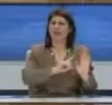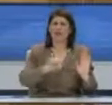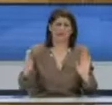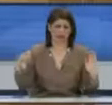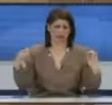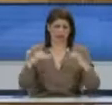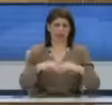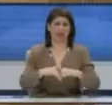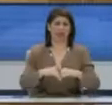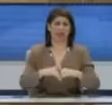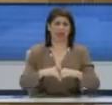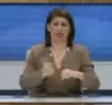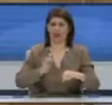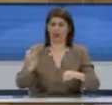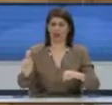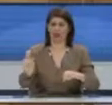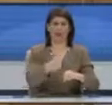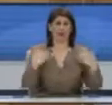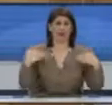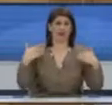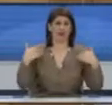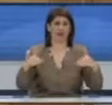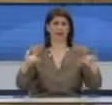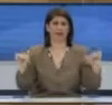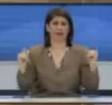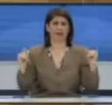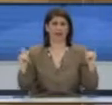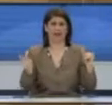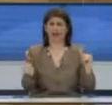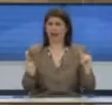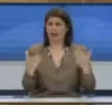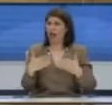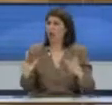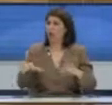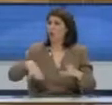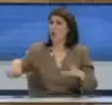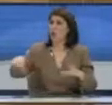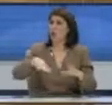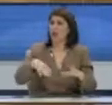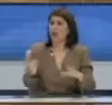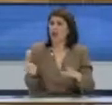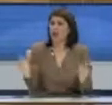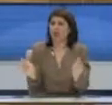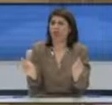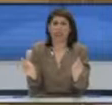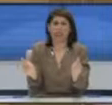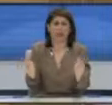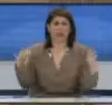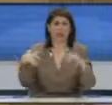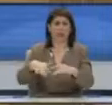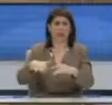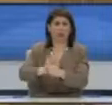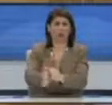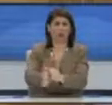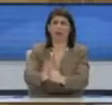μην συνοστίζονται για ατομική άσκηση ή για αναψυχή στους λίγους ανοιχτούς χώρους μιας περιοχής. Εξάλλου